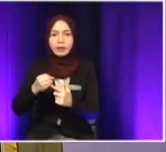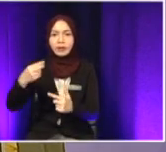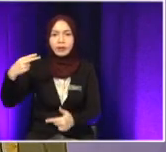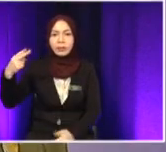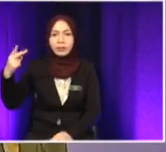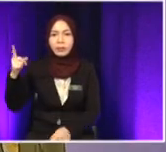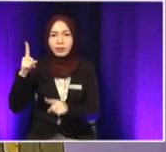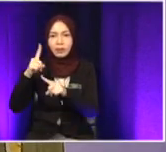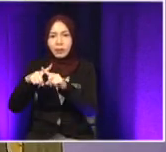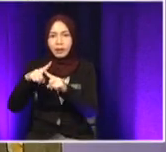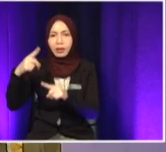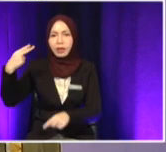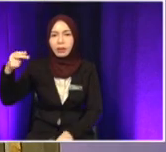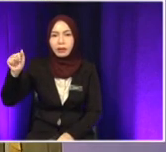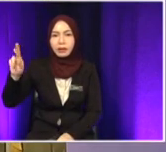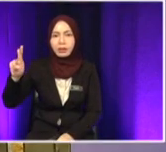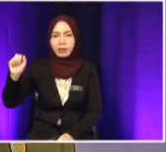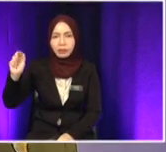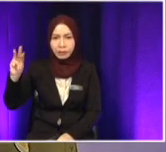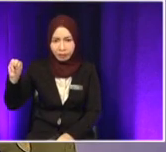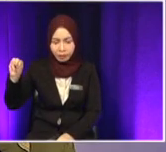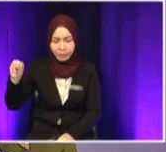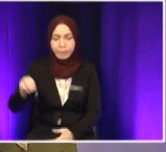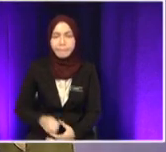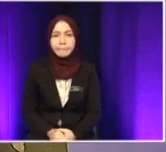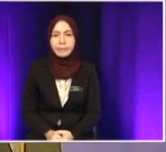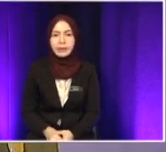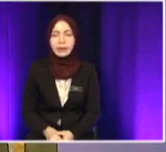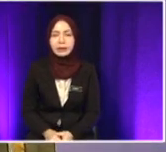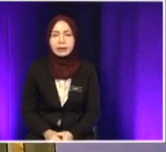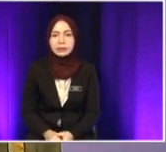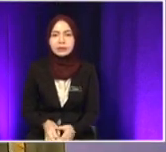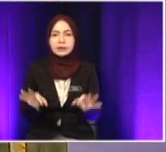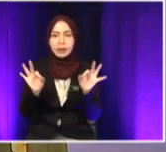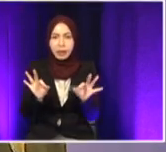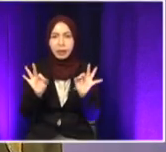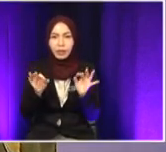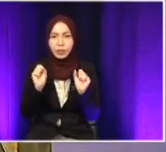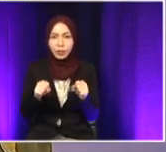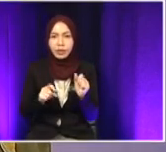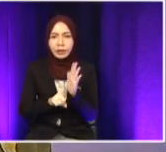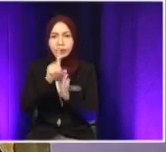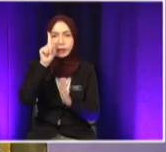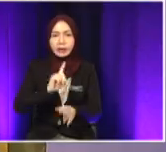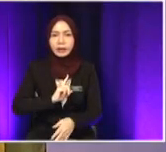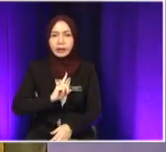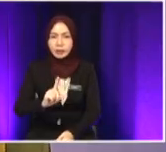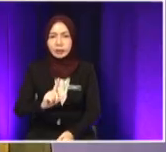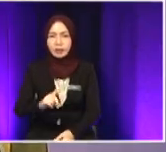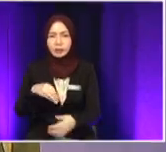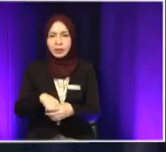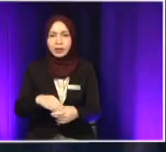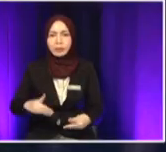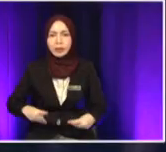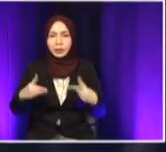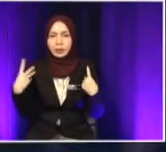itu betul tak sekiranya lah boleh meningkatkan iman itu mendengar kita tengok satu aplikasi Tik Tok